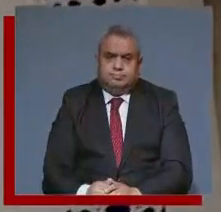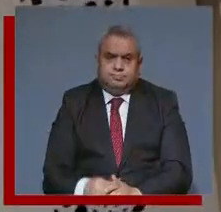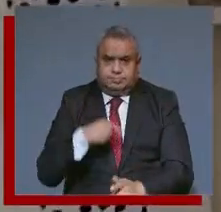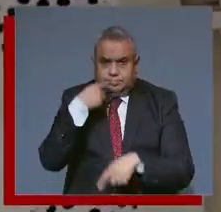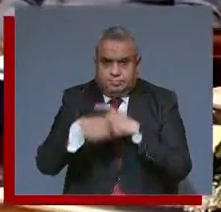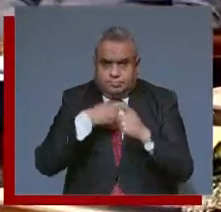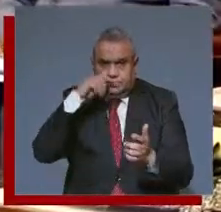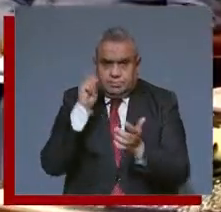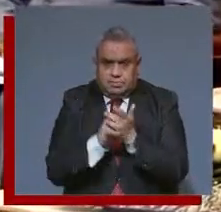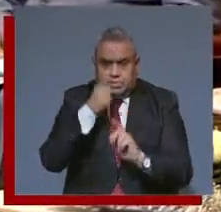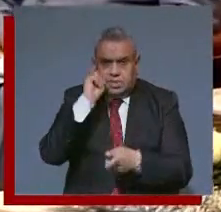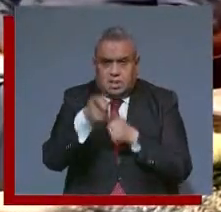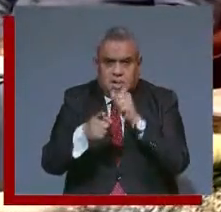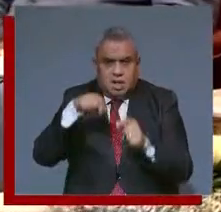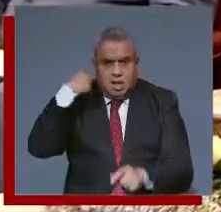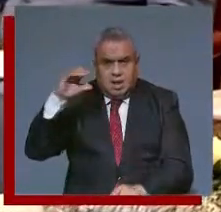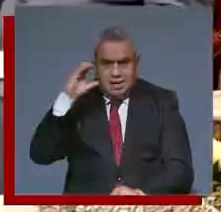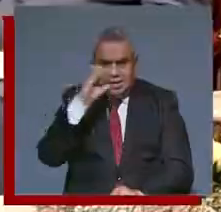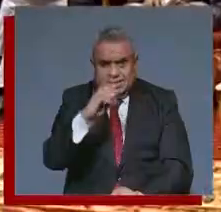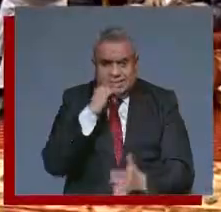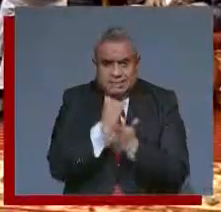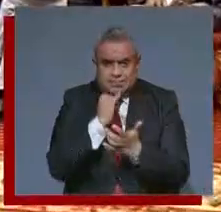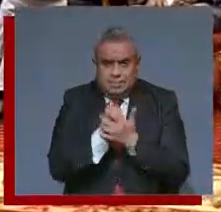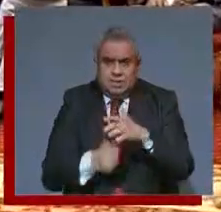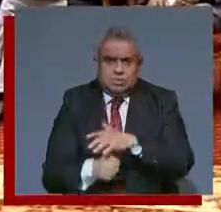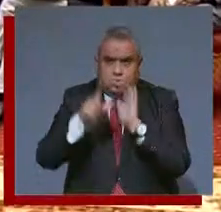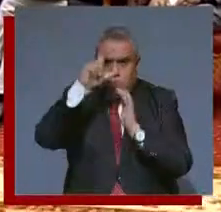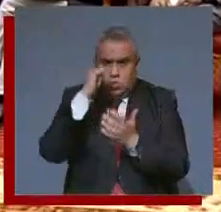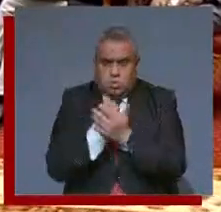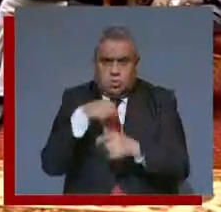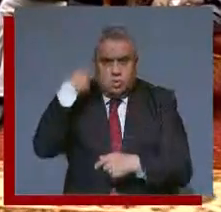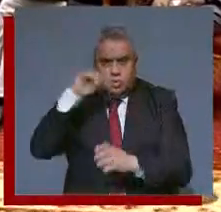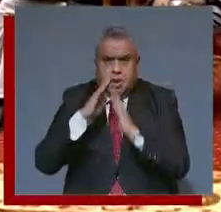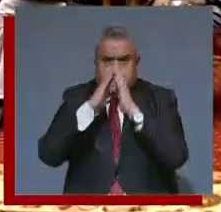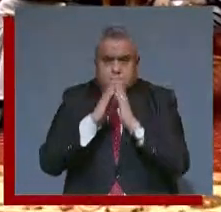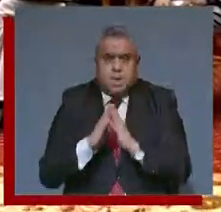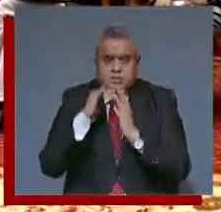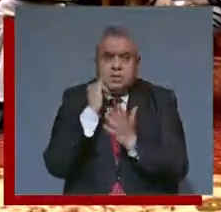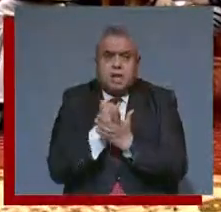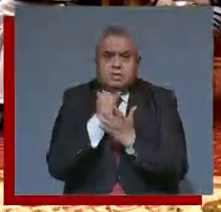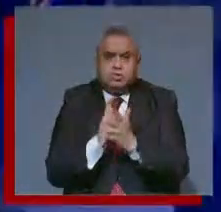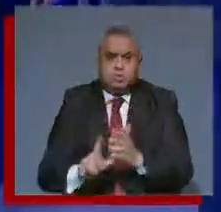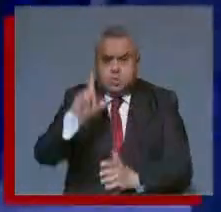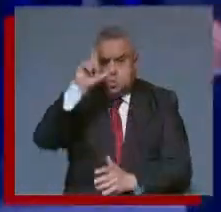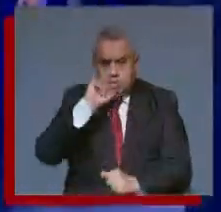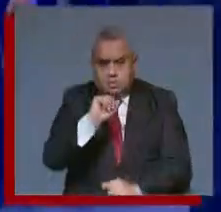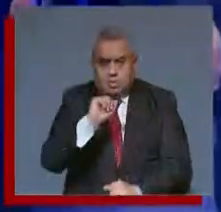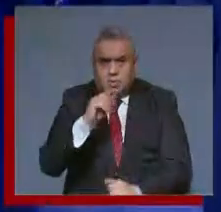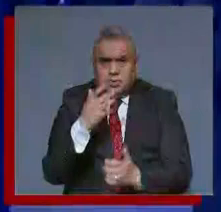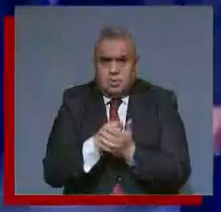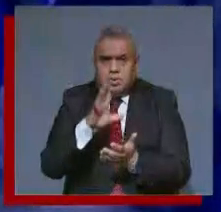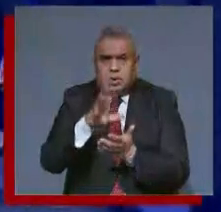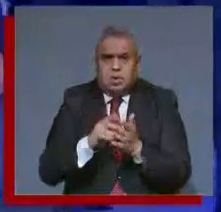وتنفيذاً لتوجيهات السيد الرئيس عبد الفتاح السيسي رئيس جمهورية مصر العربية. تطلق